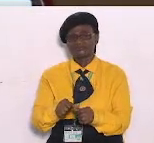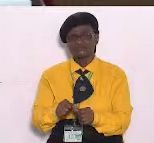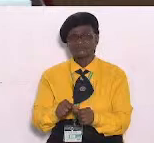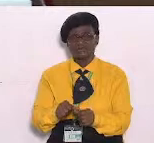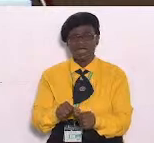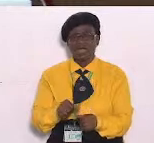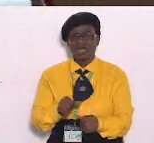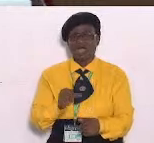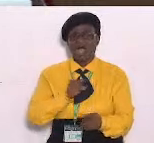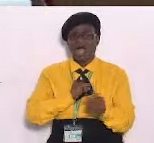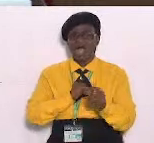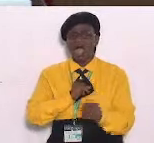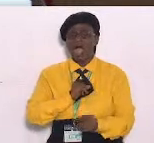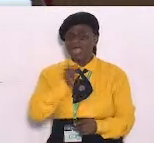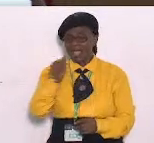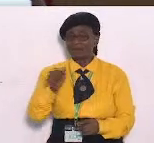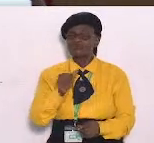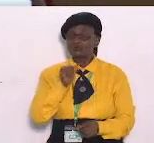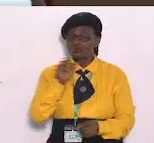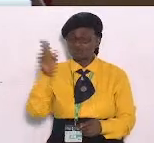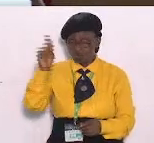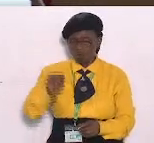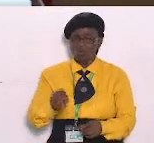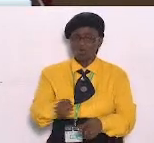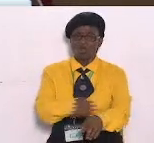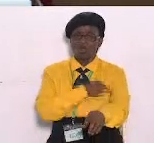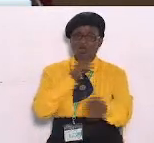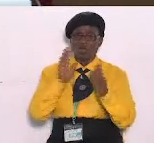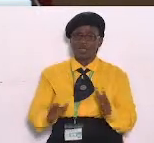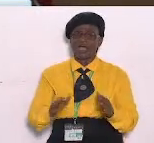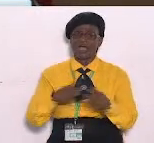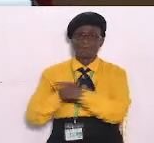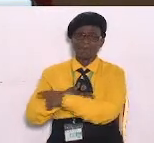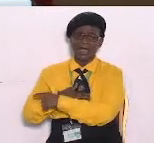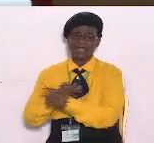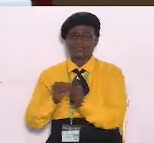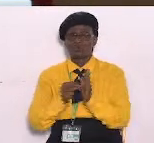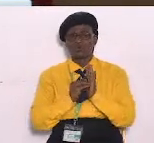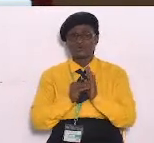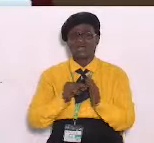l'église et subitement j'ai vu que je ne suis pas en